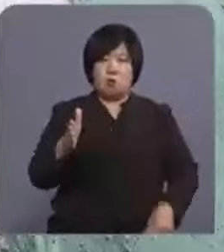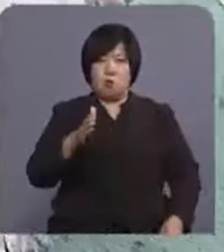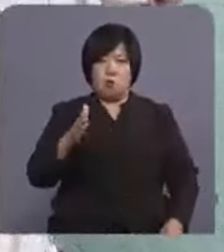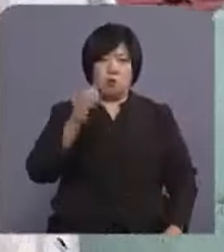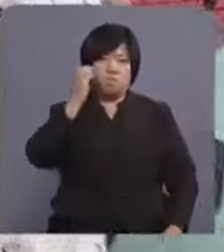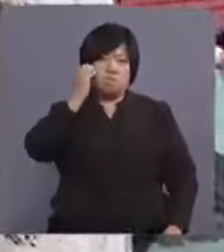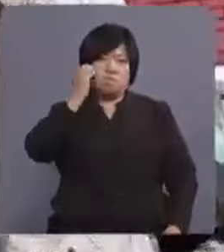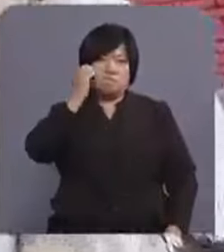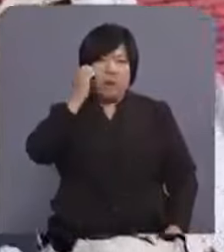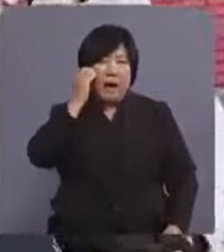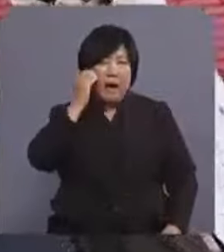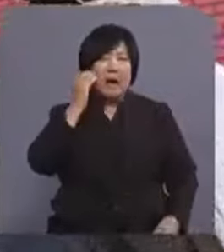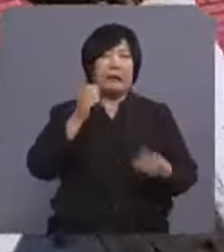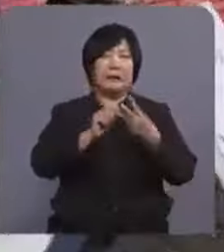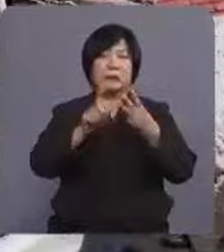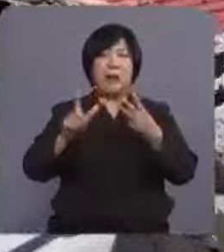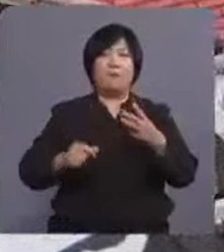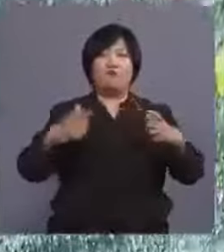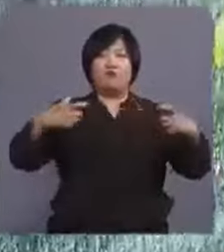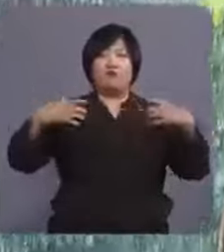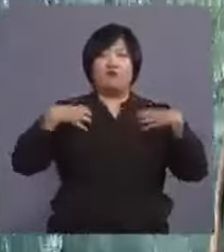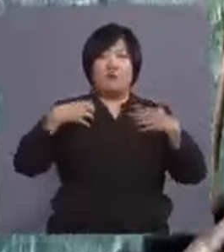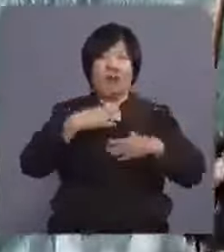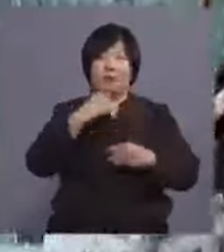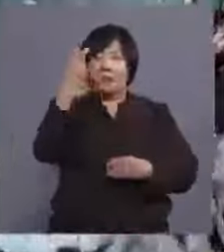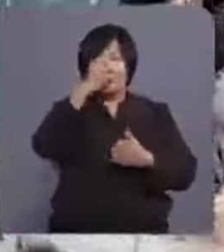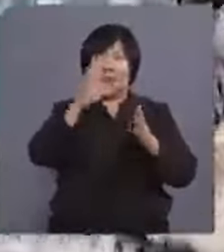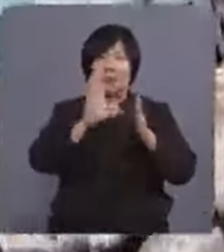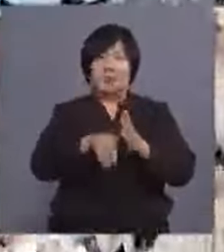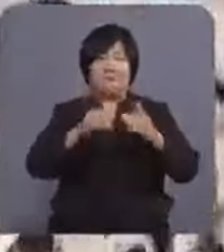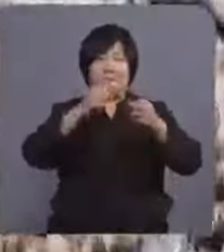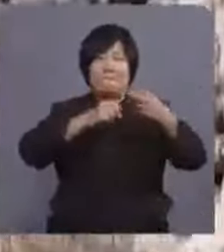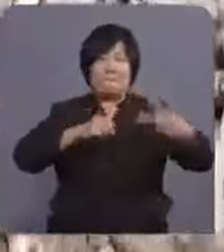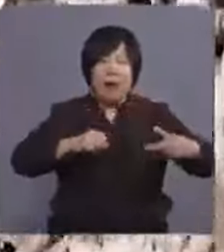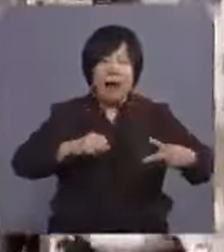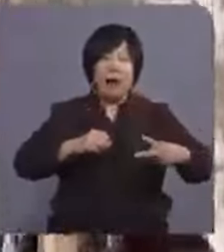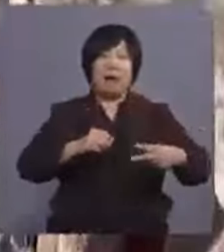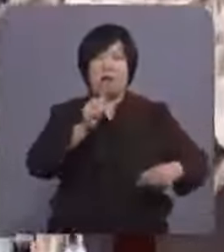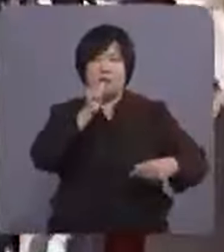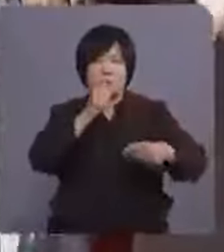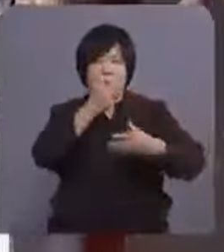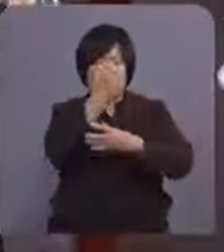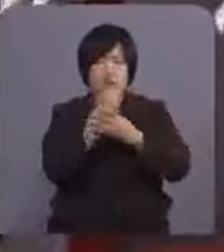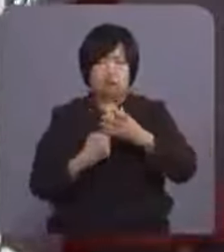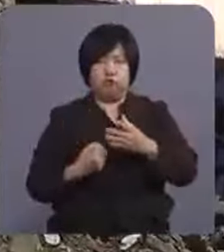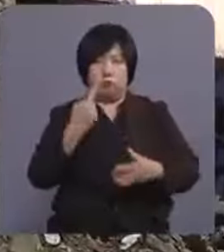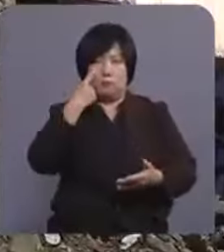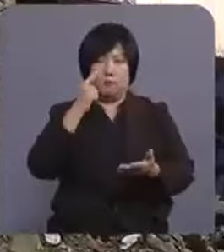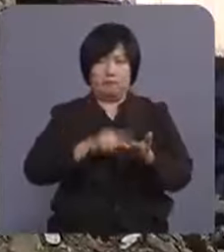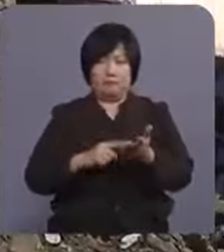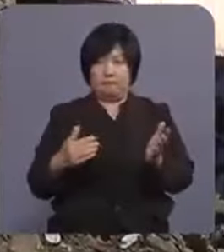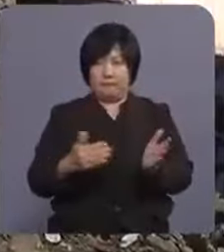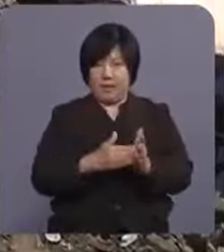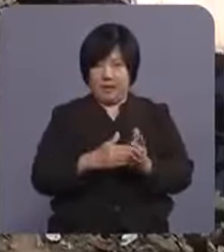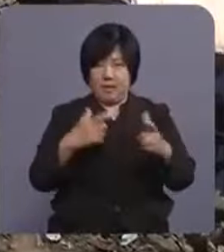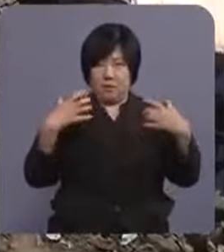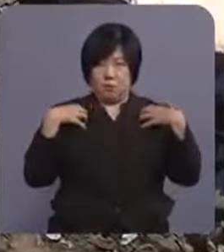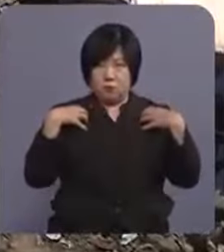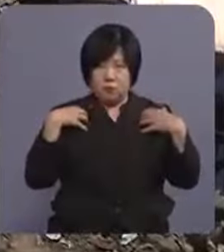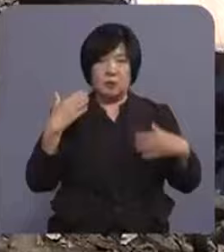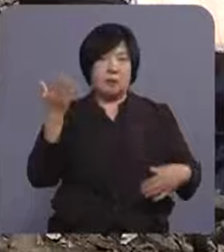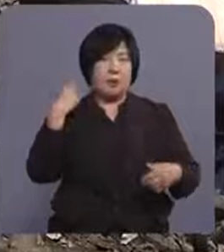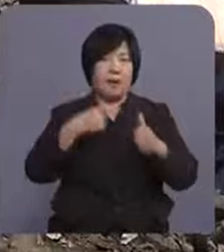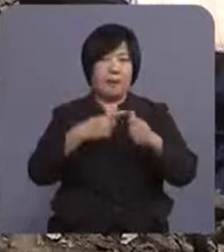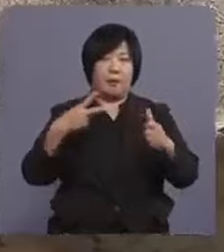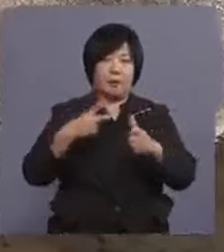집은 지난해 3월 구청 안전점검에서 벽면 균열과 철근 부식이 발견됐습니다 구청이 지난해 두 차례